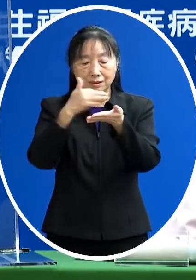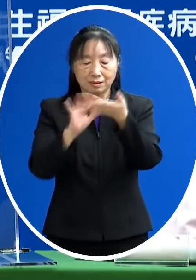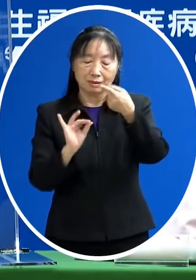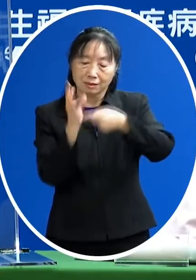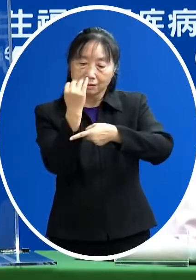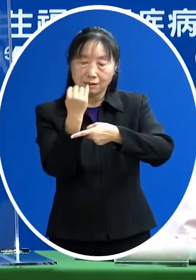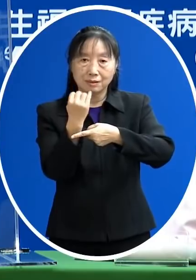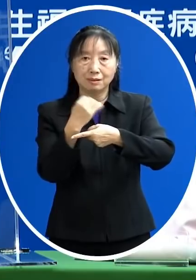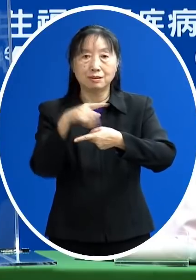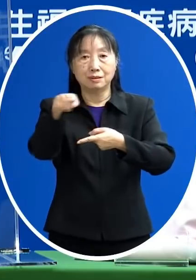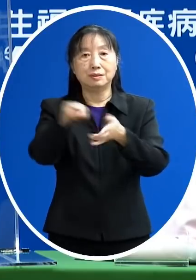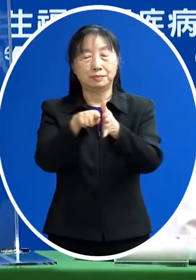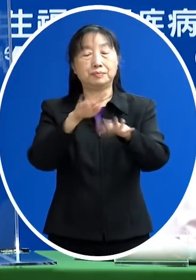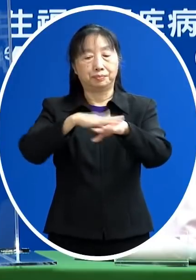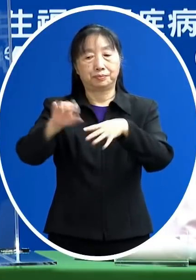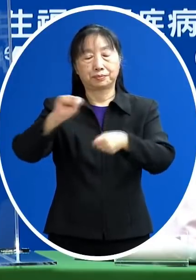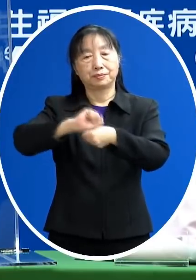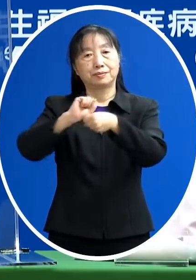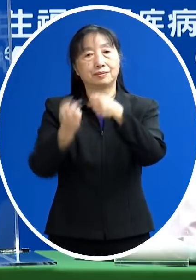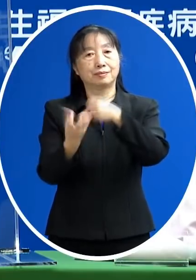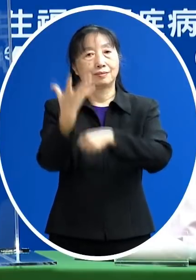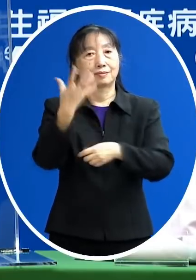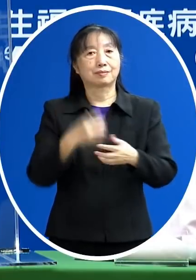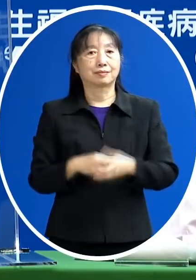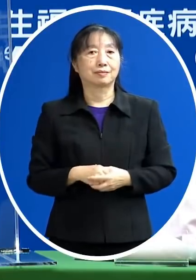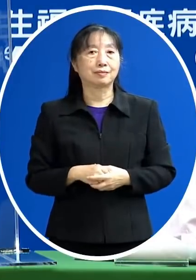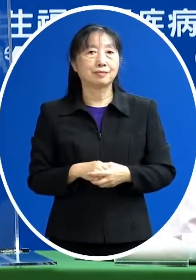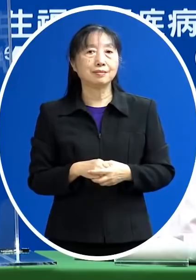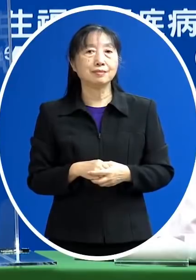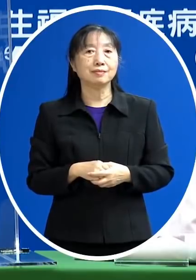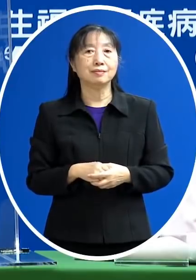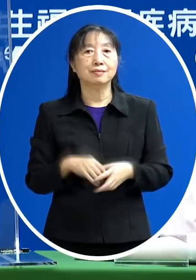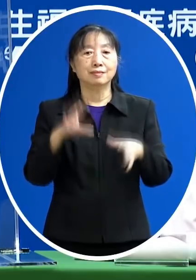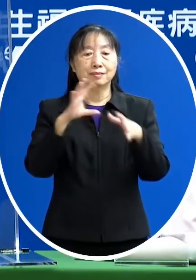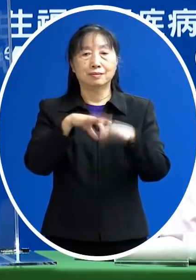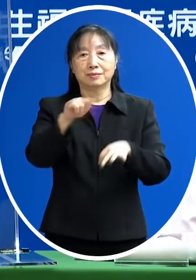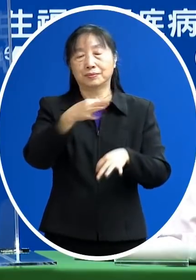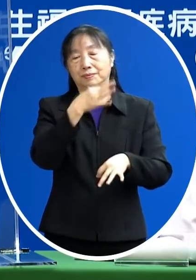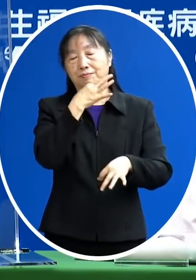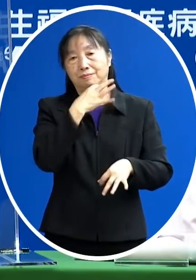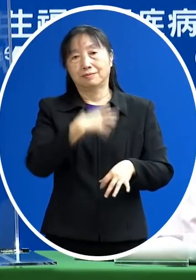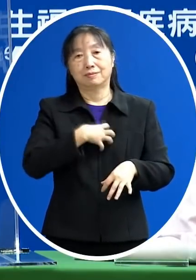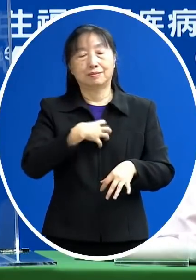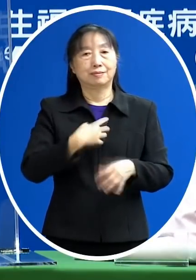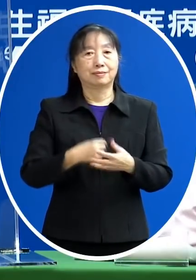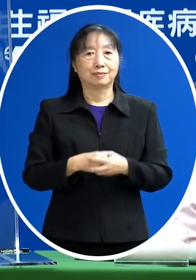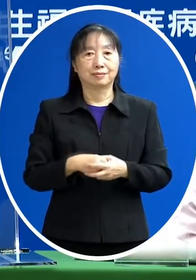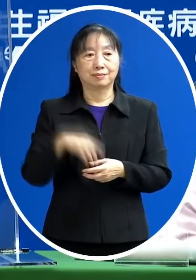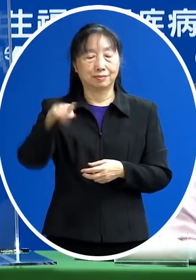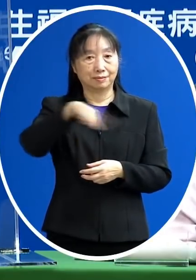进来的可能性就更高了。所以那是一个极高风险的区域，